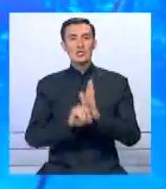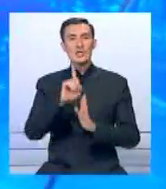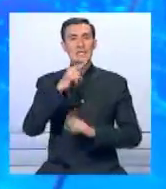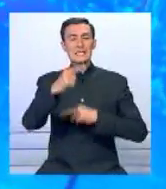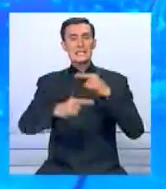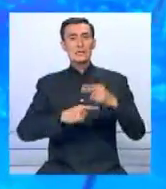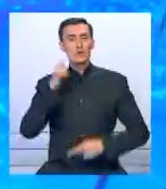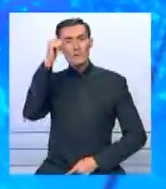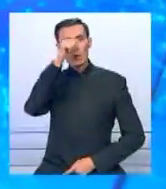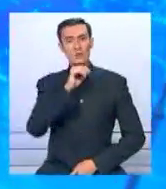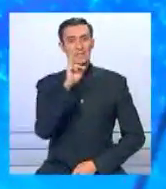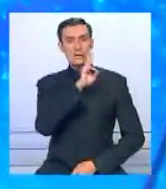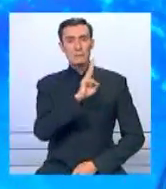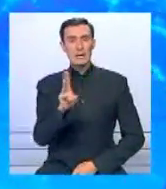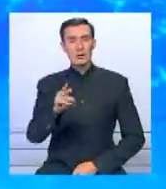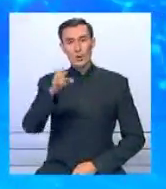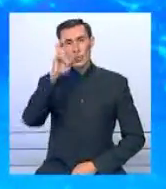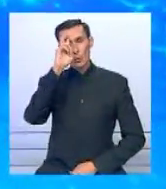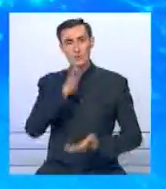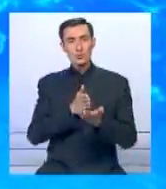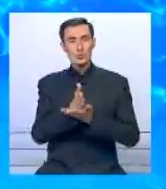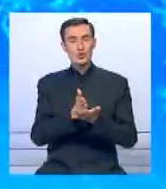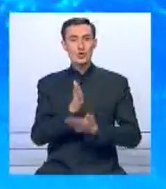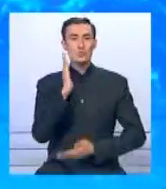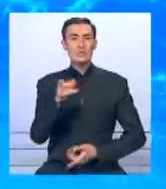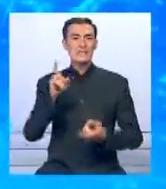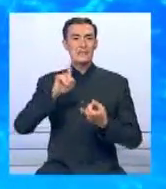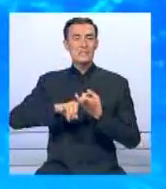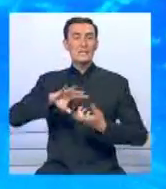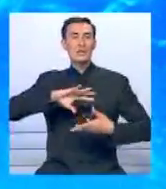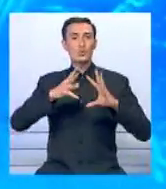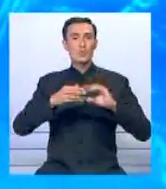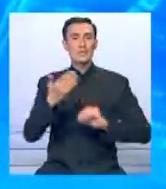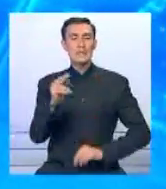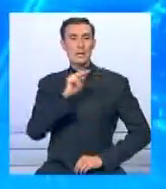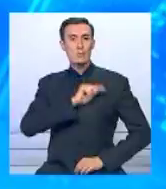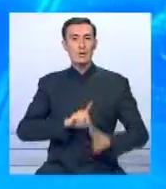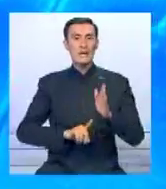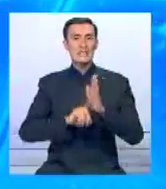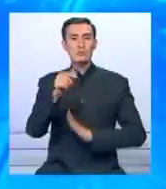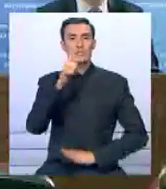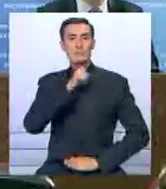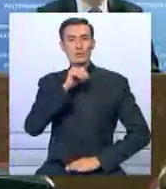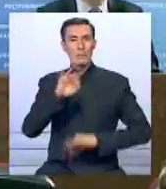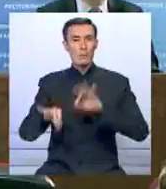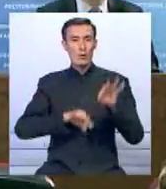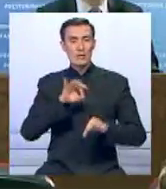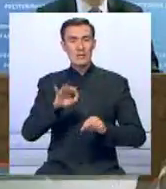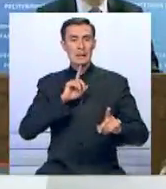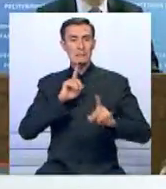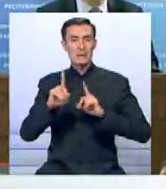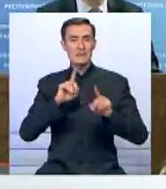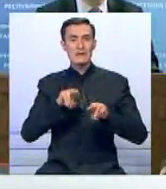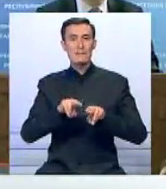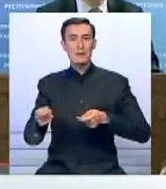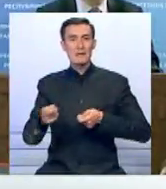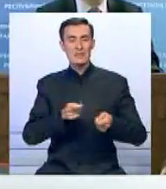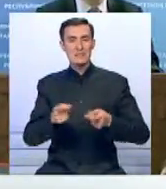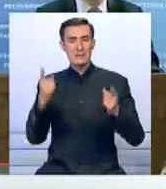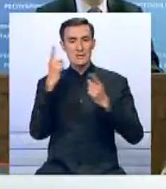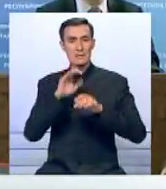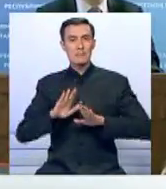Со следующего года заработная плата госслужащих будет зависеть от результата их работы. О запуске пилотного проекта сегодня на брифинге в правительстве